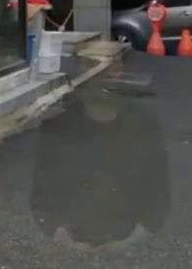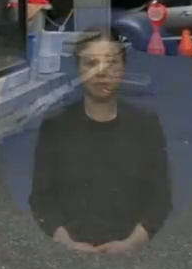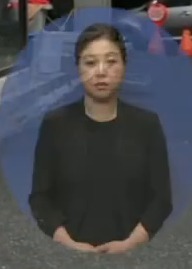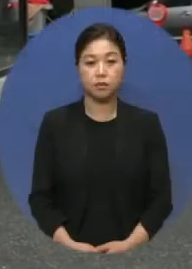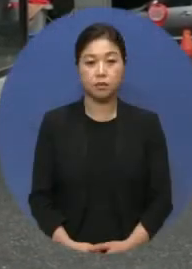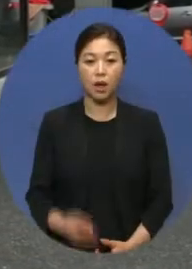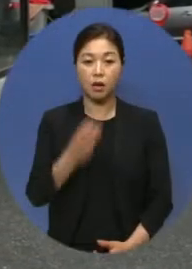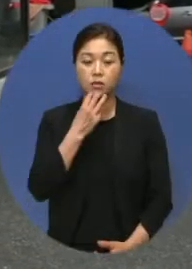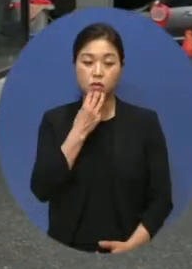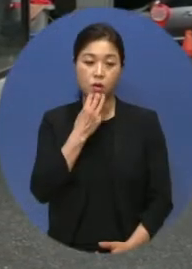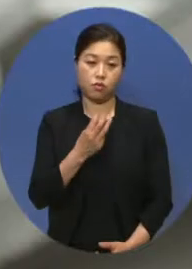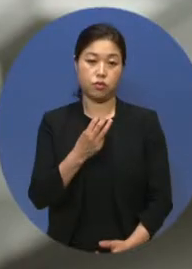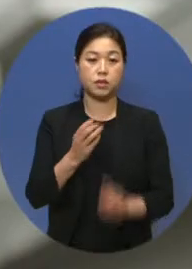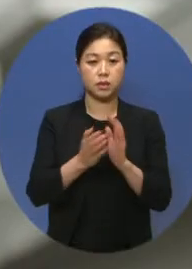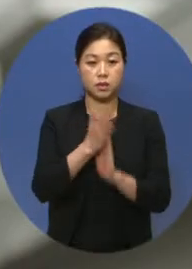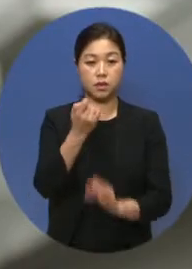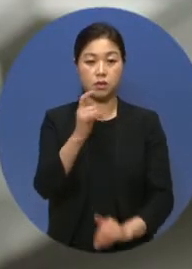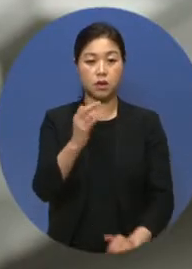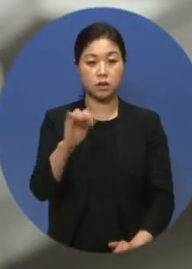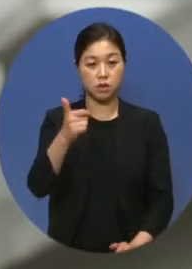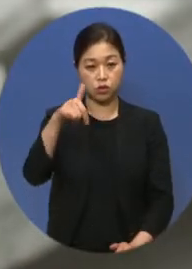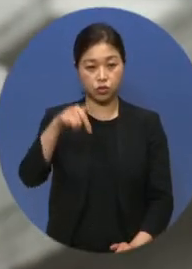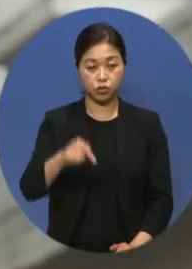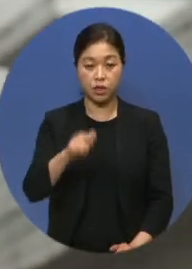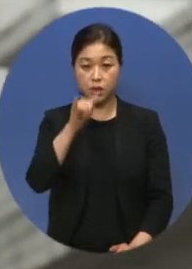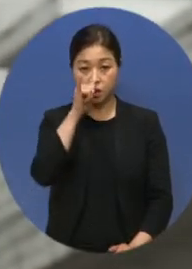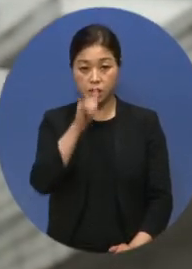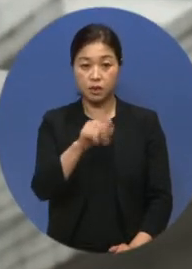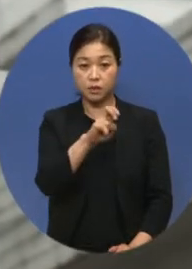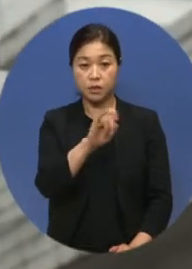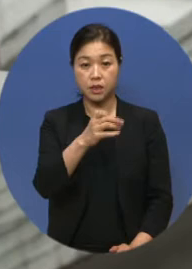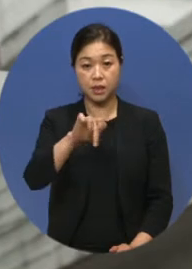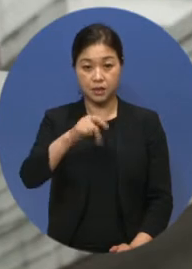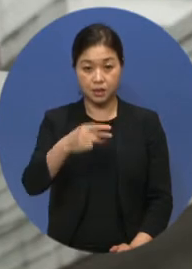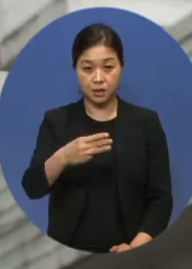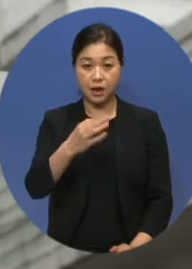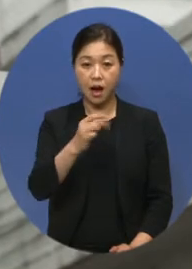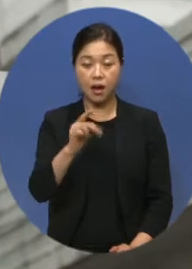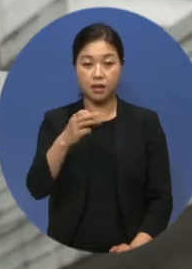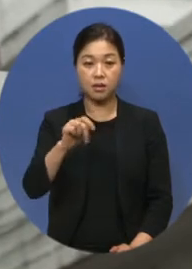이곳은 서울시 광진구에 위치한 미라클 아트홀.